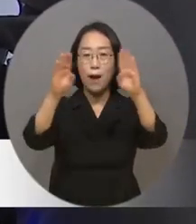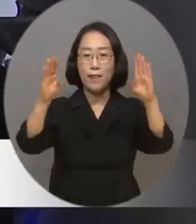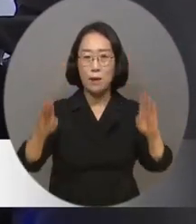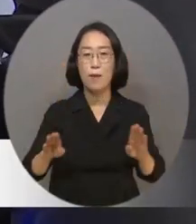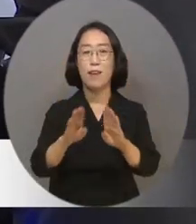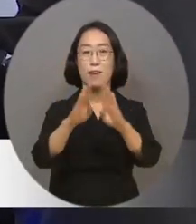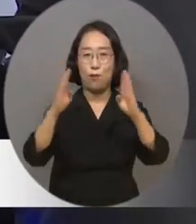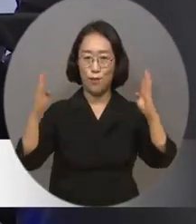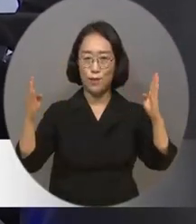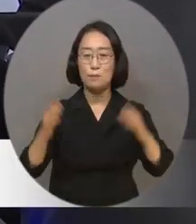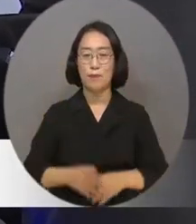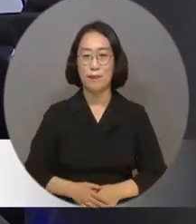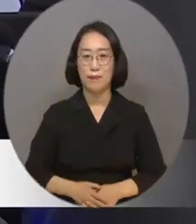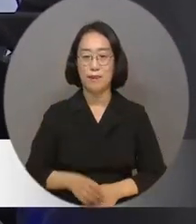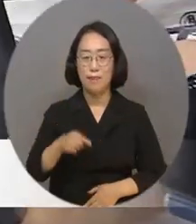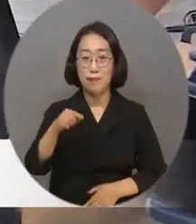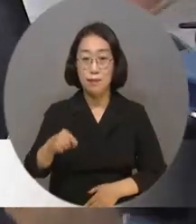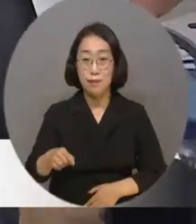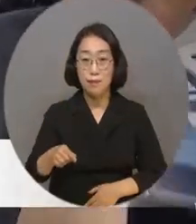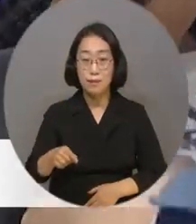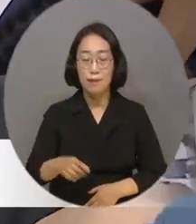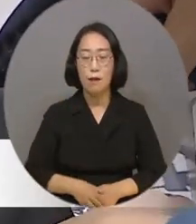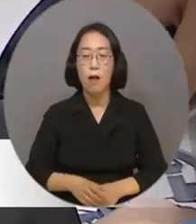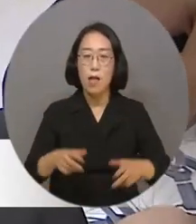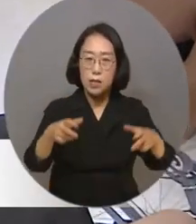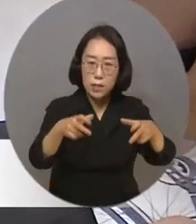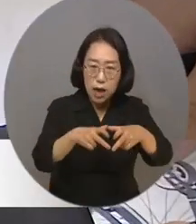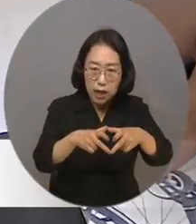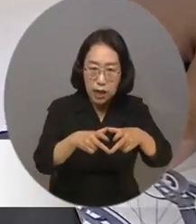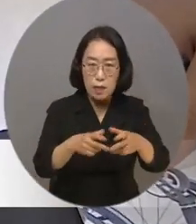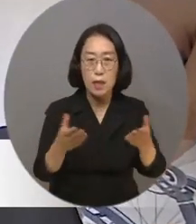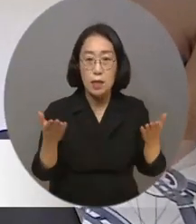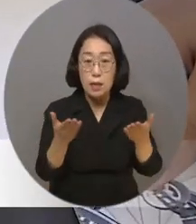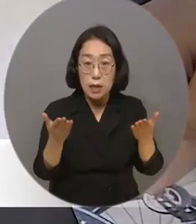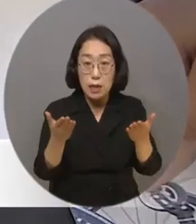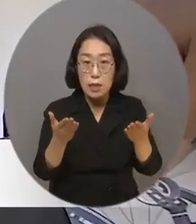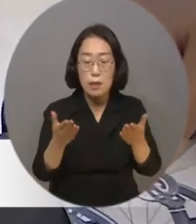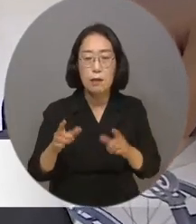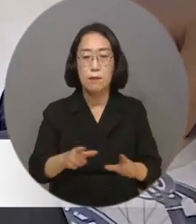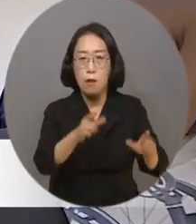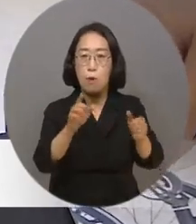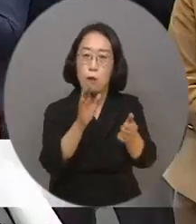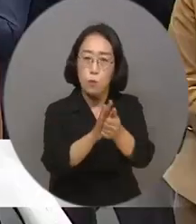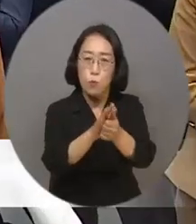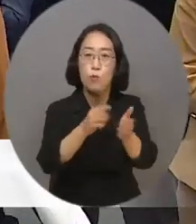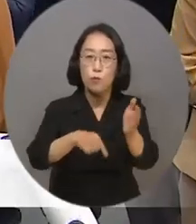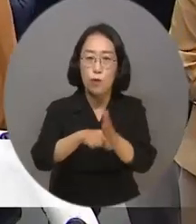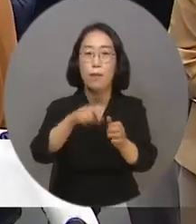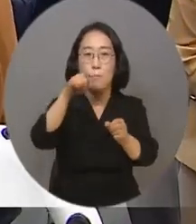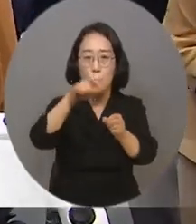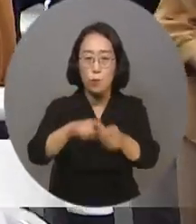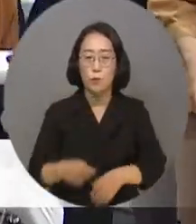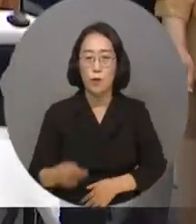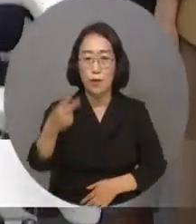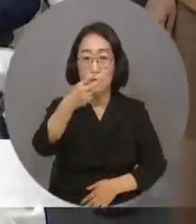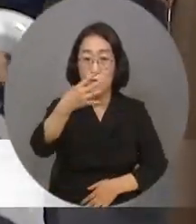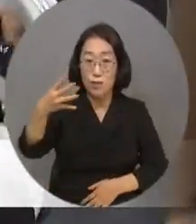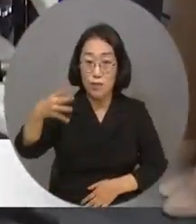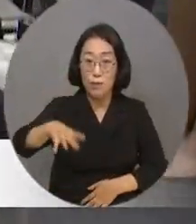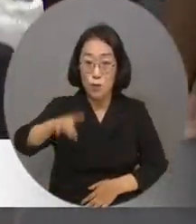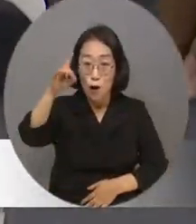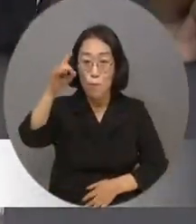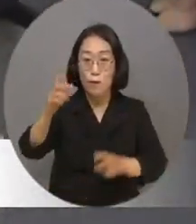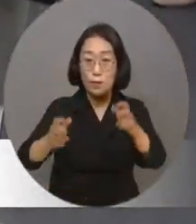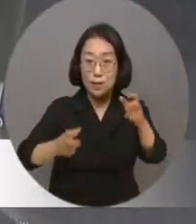열렸습니다. 보조공학기기는 장애인의 직업생활을 돕고자 개발된 기기입니다. 지난 2004년 관련